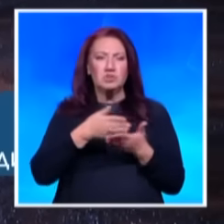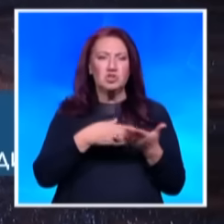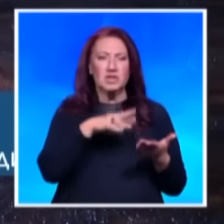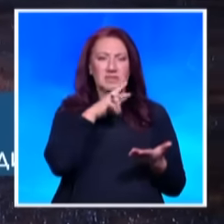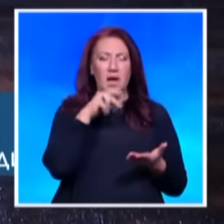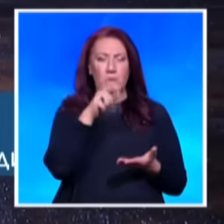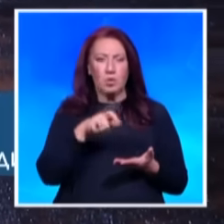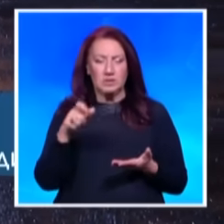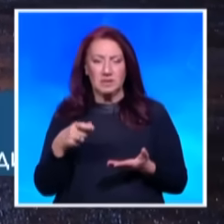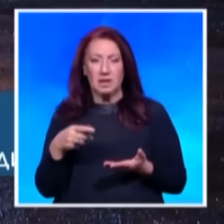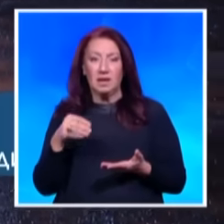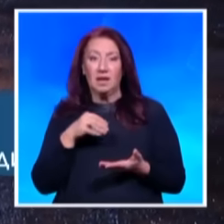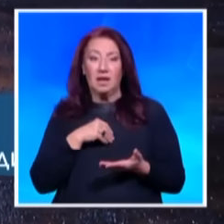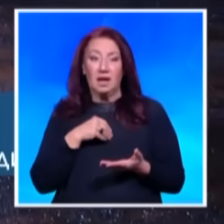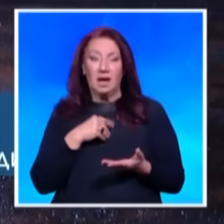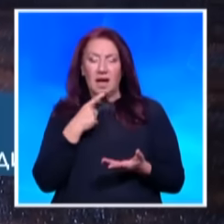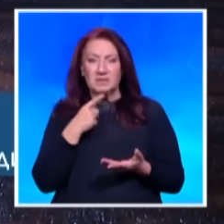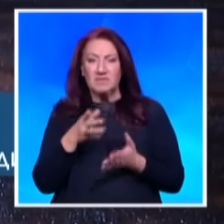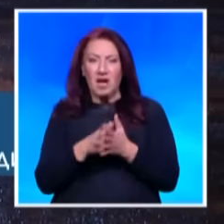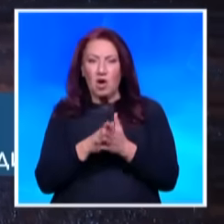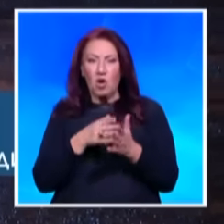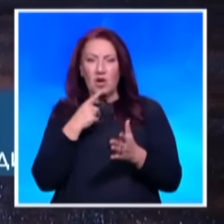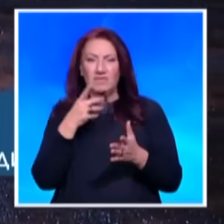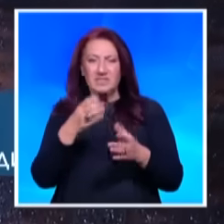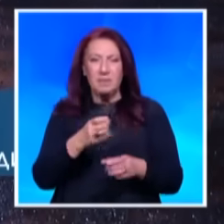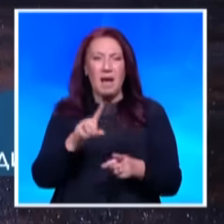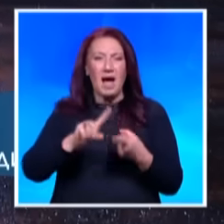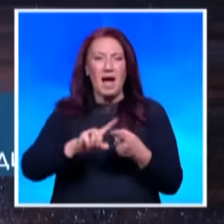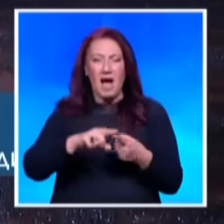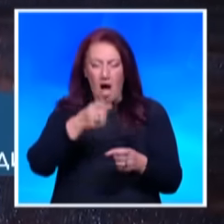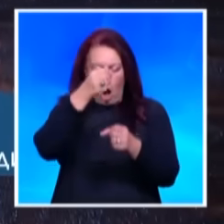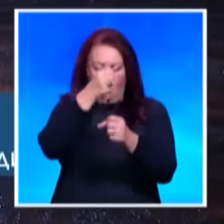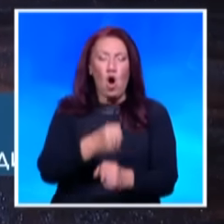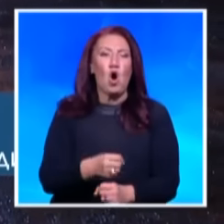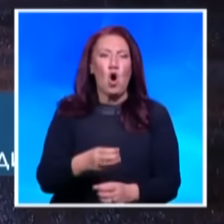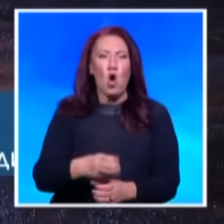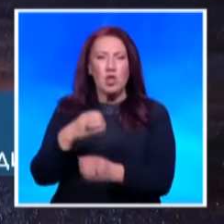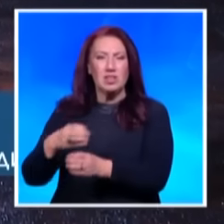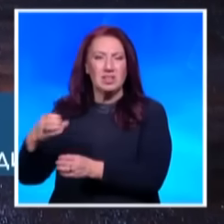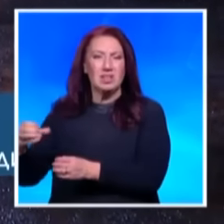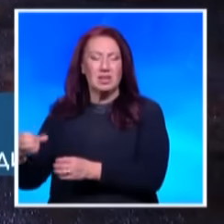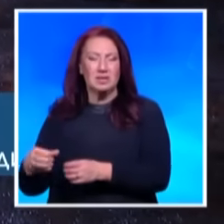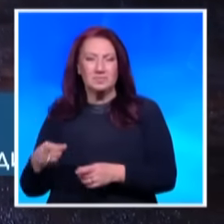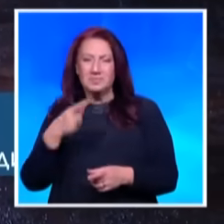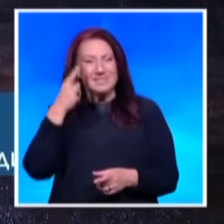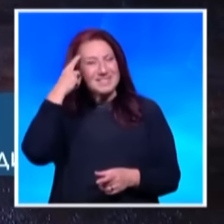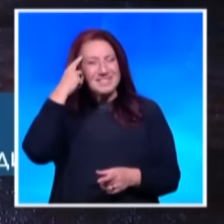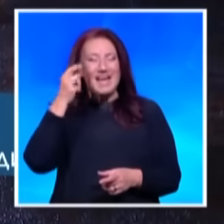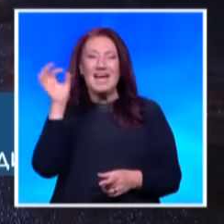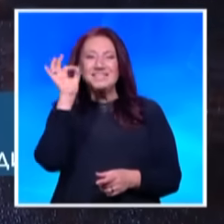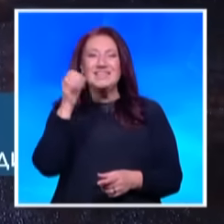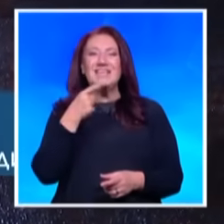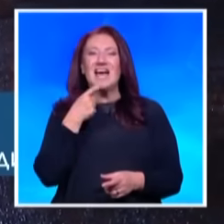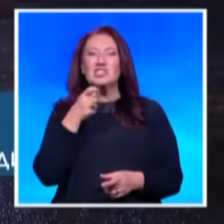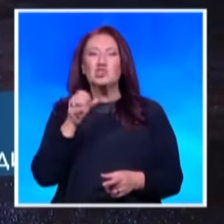че са били изтръгвани колове от тези, които използват в тези, които слагат за зоната, за синята